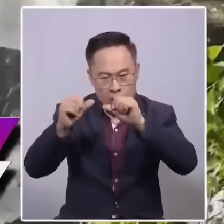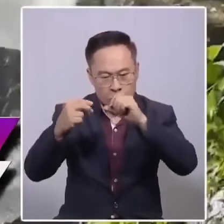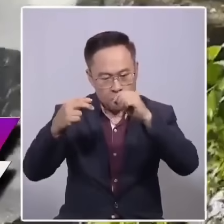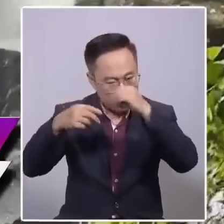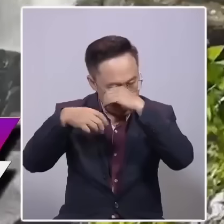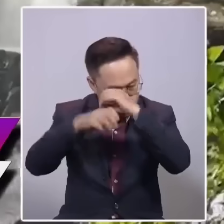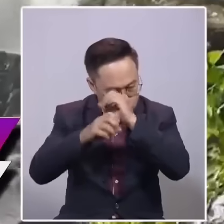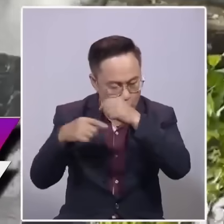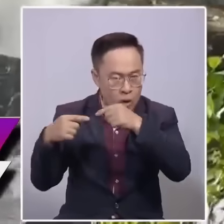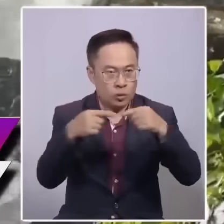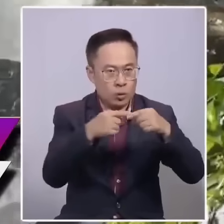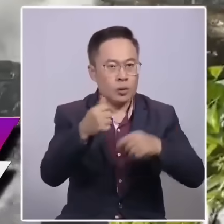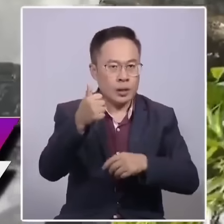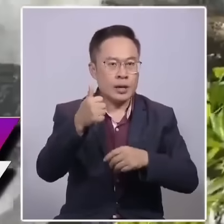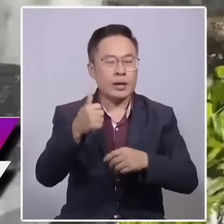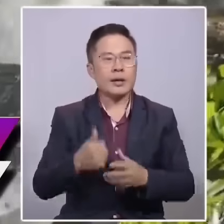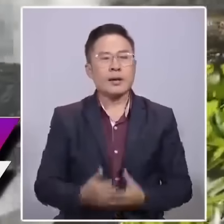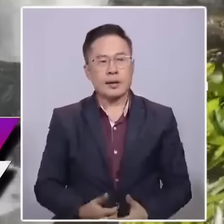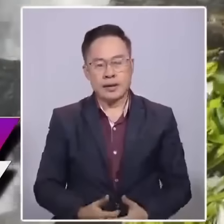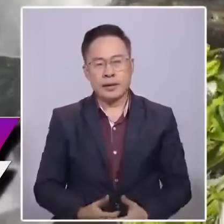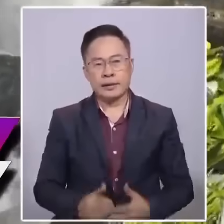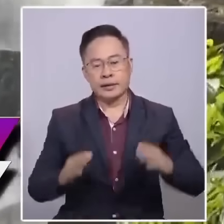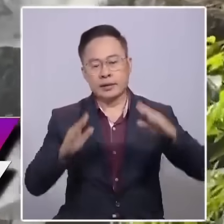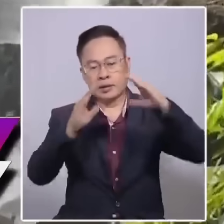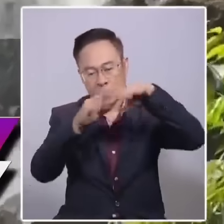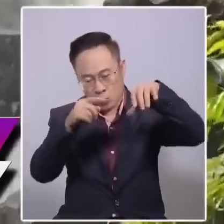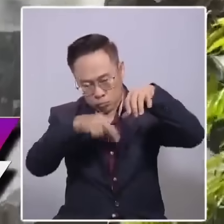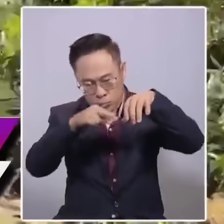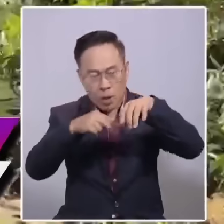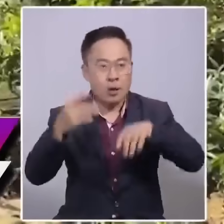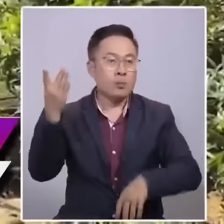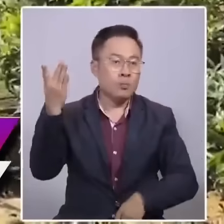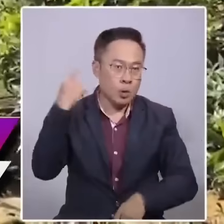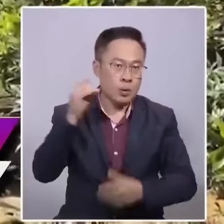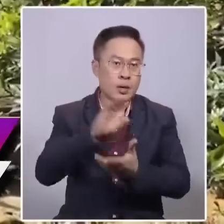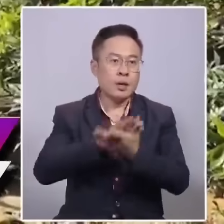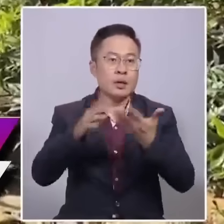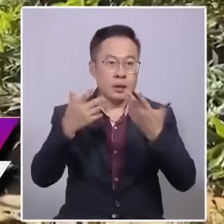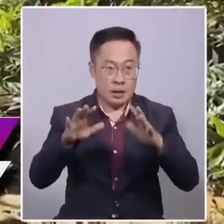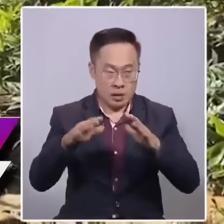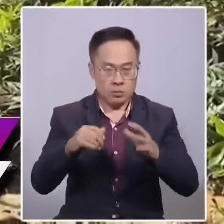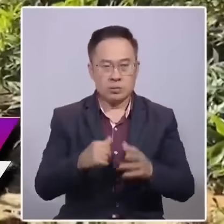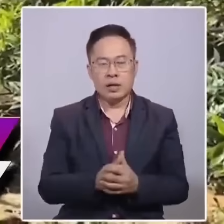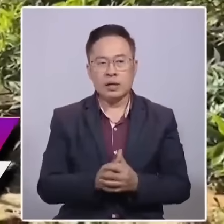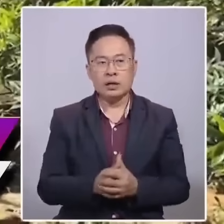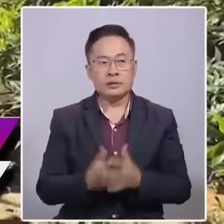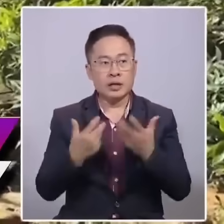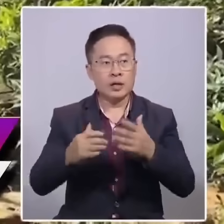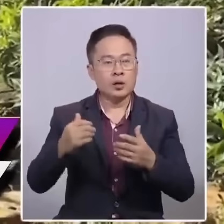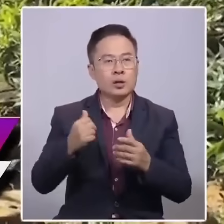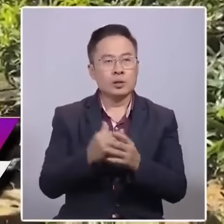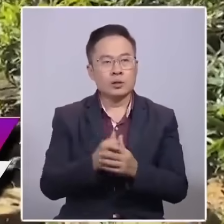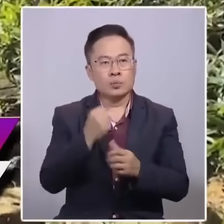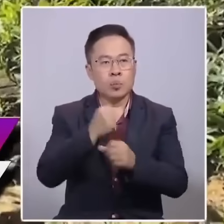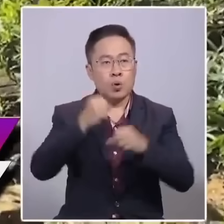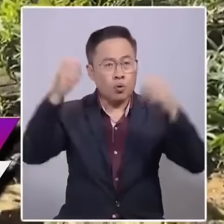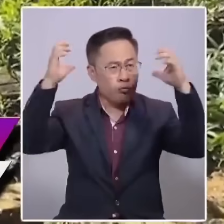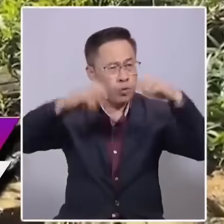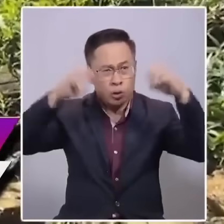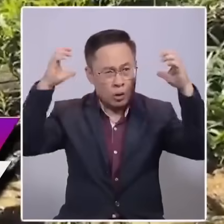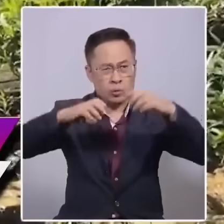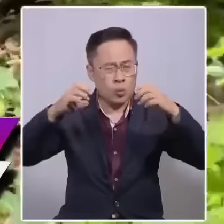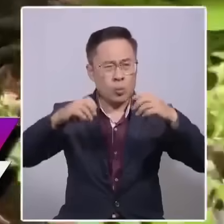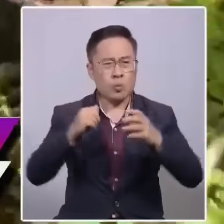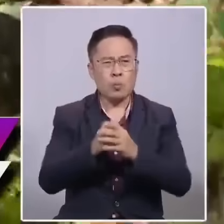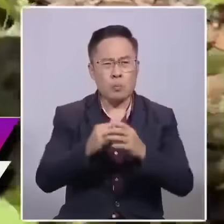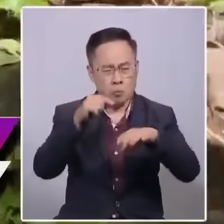ไปนะก็ถือว่าเสร็จสิ้นภารกิจสำหรับเมื่อวานนี้หลังจากนั้นเจ้าหน้าที่ครับเดินทางกลับท่ามกลางฝนเตกแล้ว